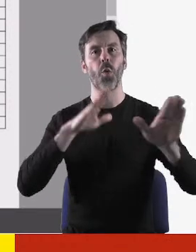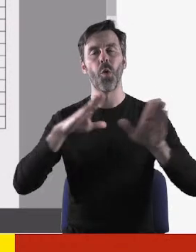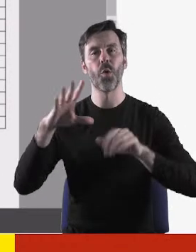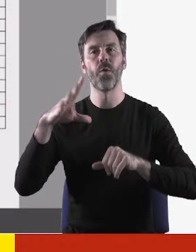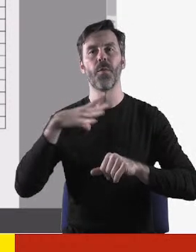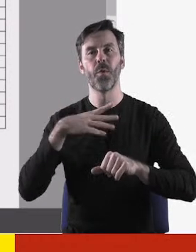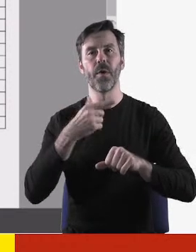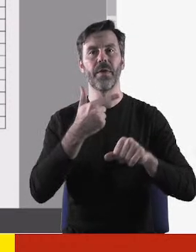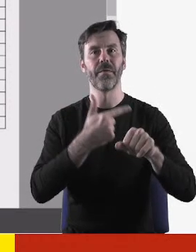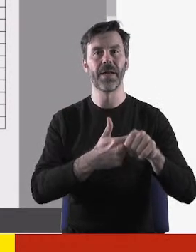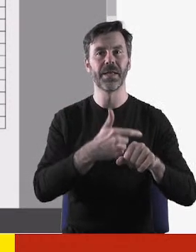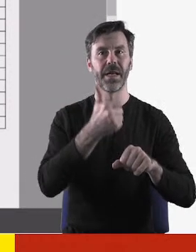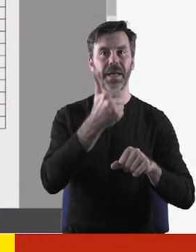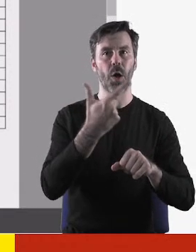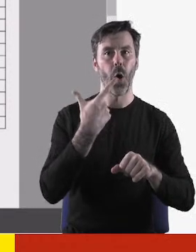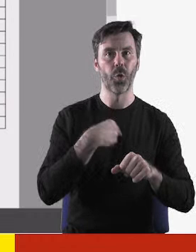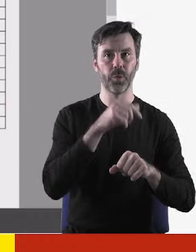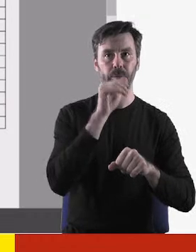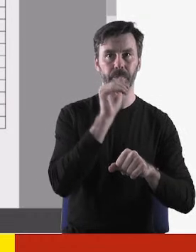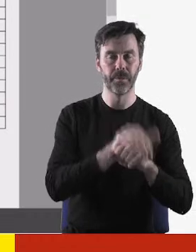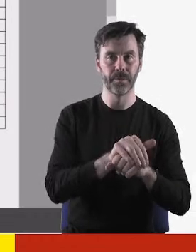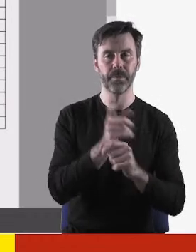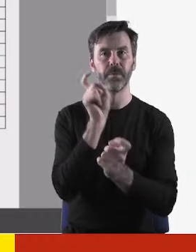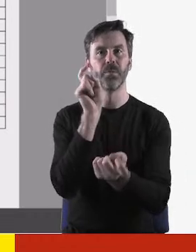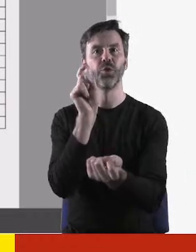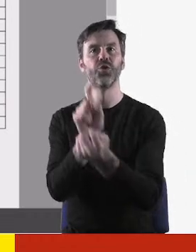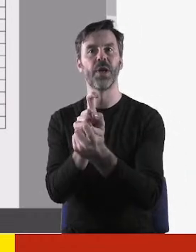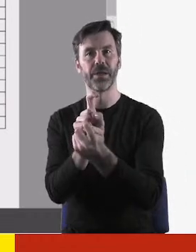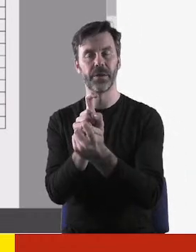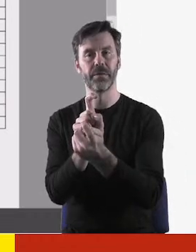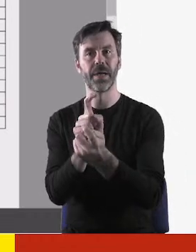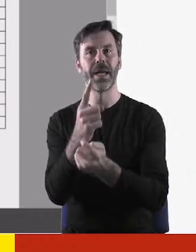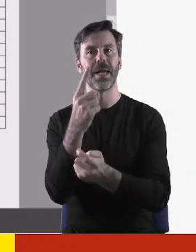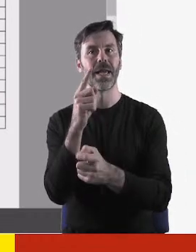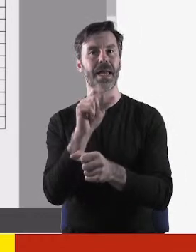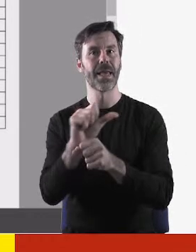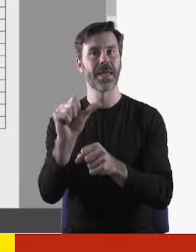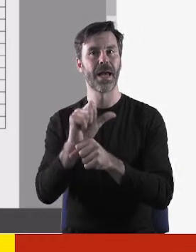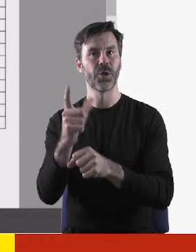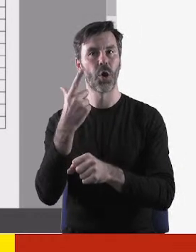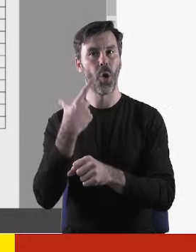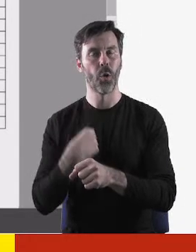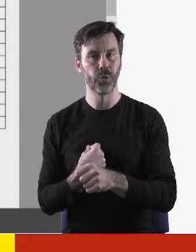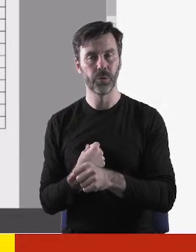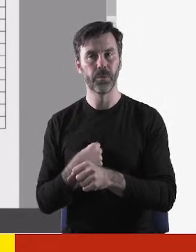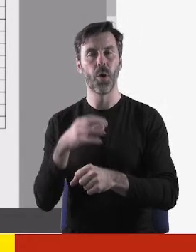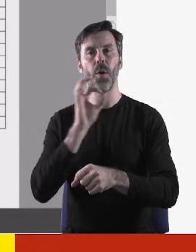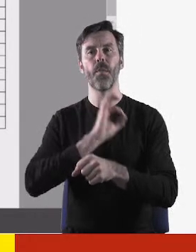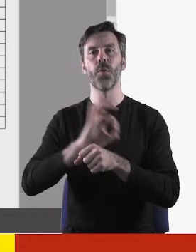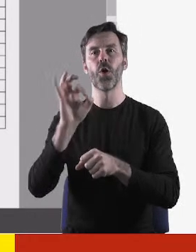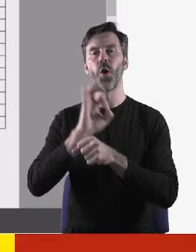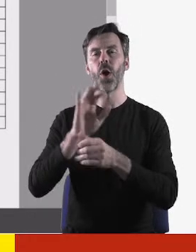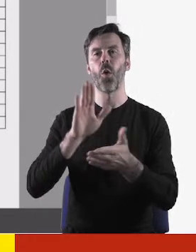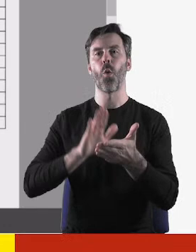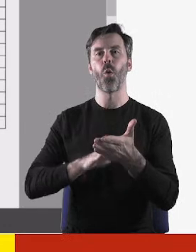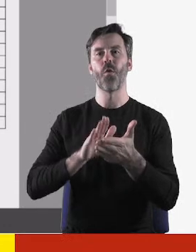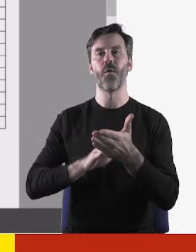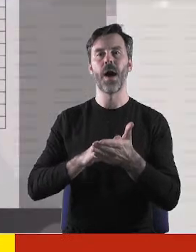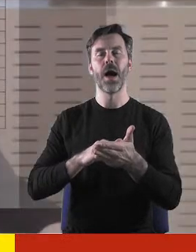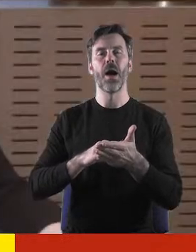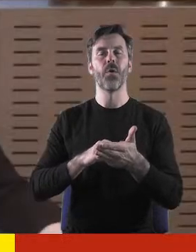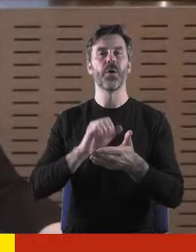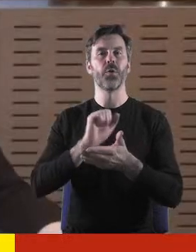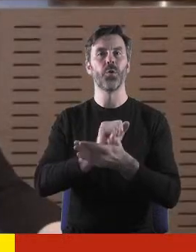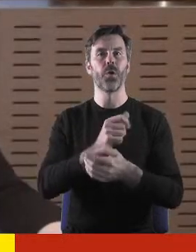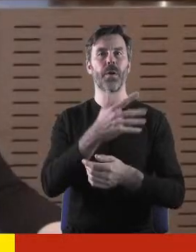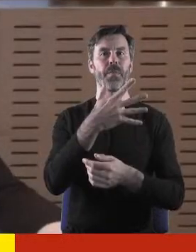zagłosowało 21 radnych, przeciw było radnych 11. Projekt uchwały zawarty w druku 5.2 uzyskał pozytywną